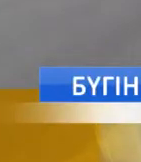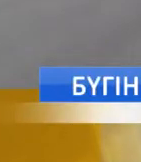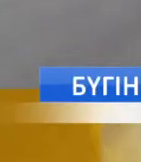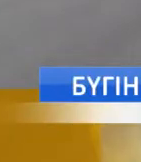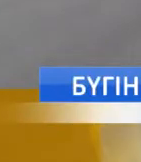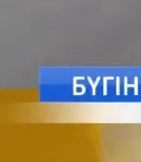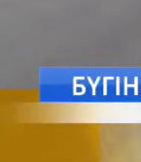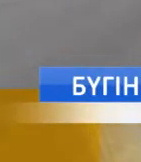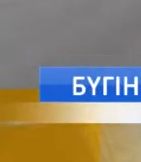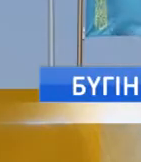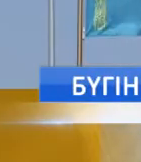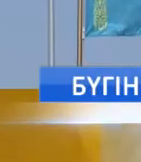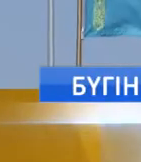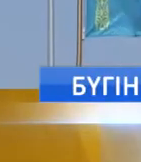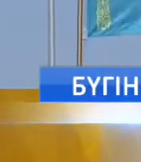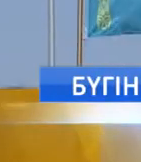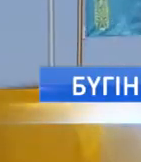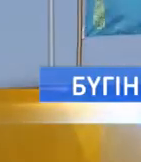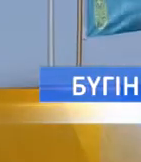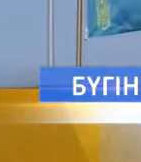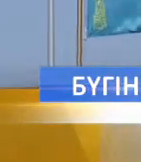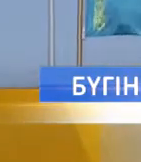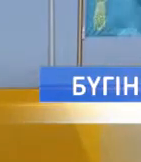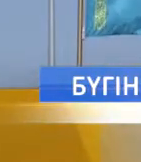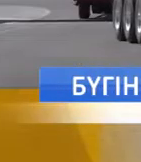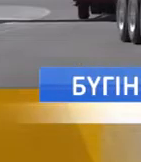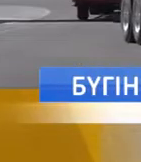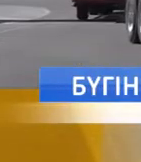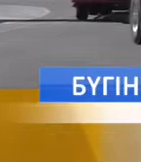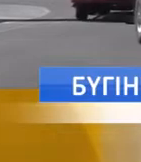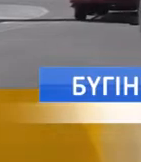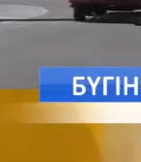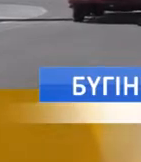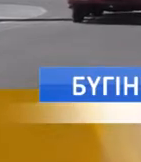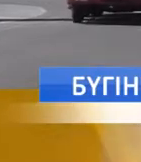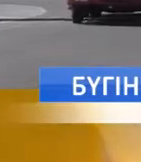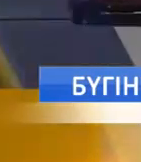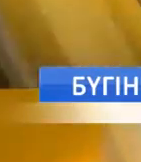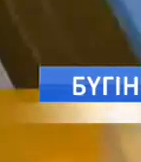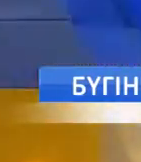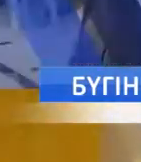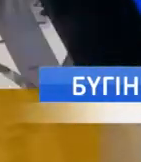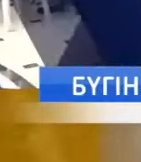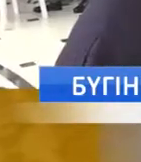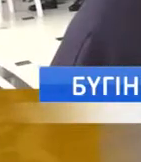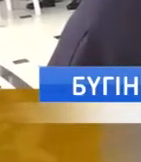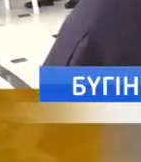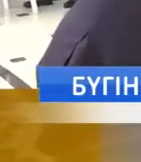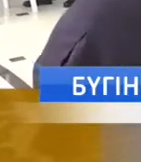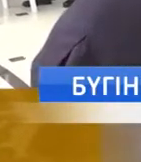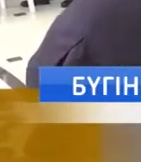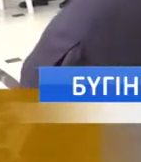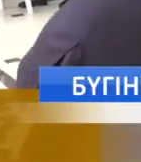Ұлы дала қуаты. Қазақстан, Қытай, Ресей энергетиктерінен жасақталған автокеруен Панфилов ауданына жетті. Берік